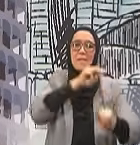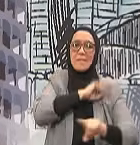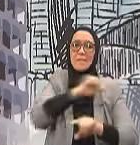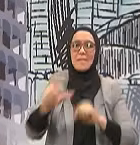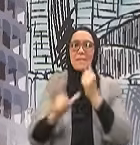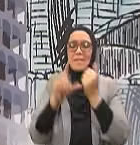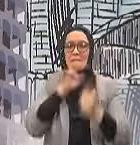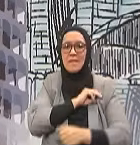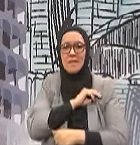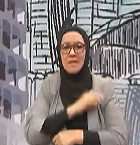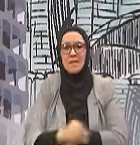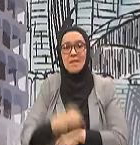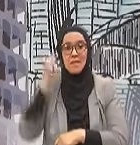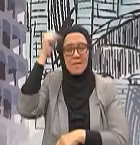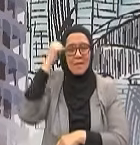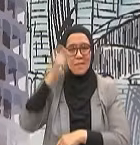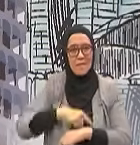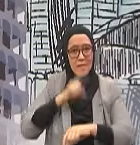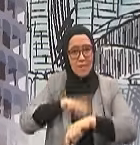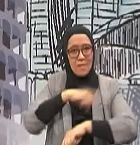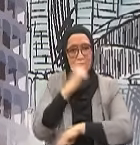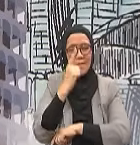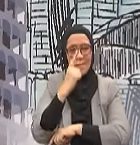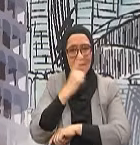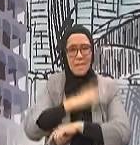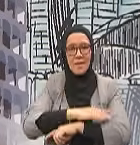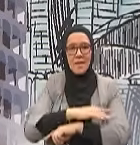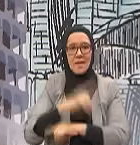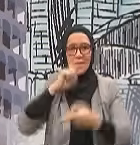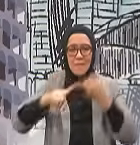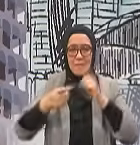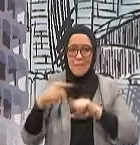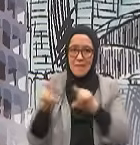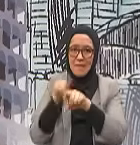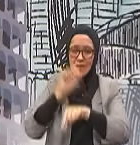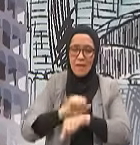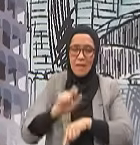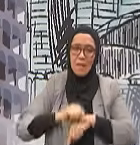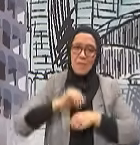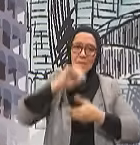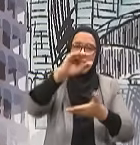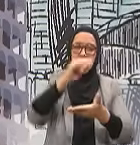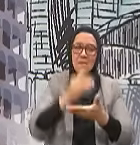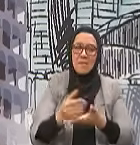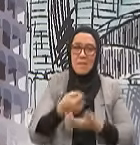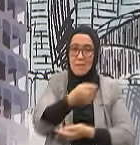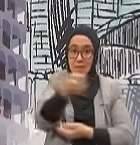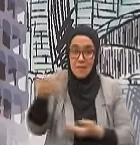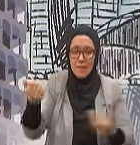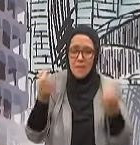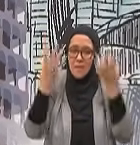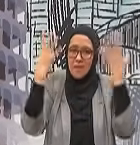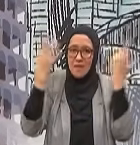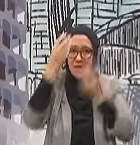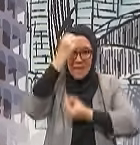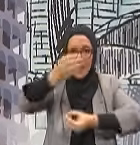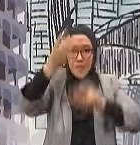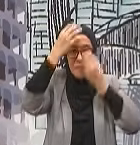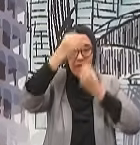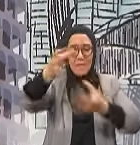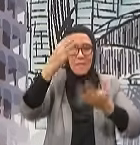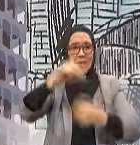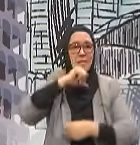nanti pukul 1 tengah hari ragas tugas para hanazono Ismail akan membawakan kepada anda lebih banyak lagi intipati bukan saja